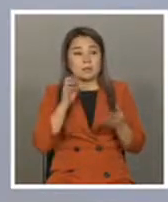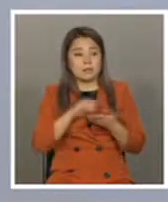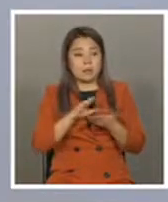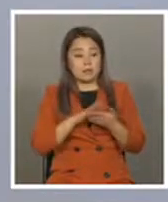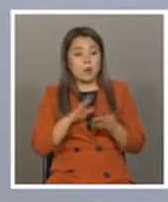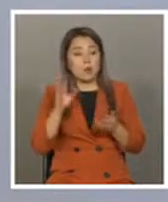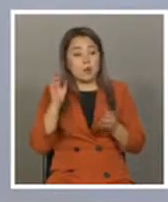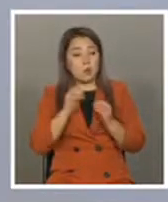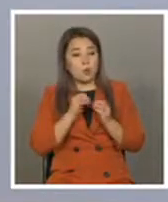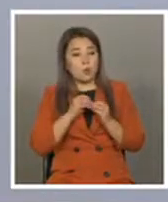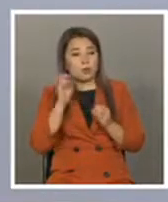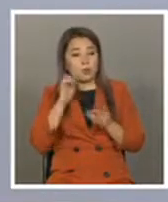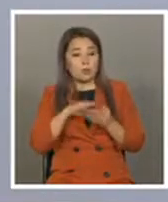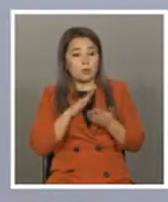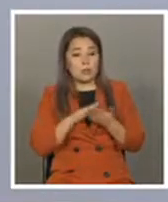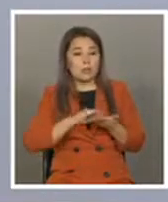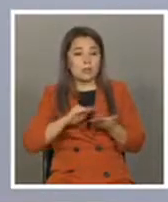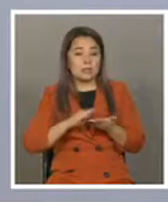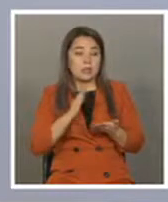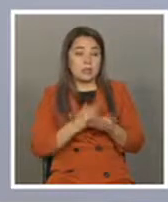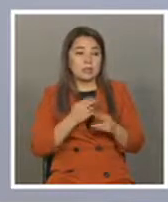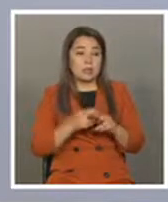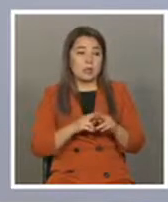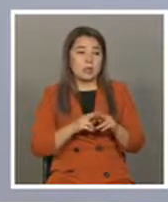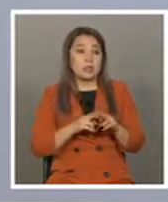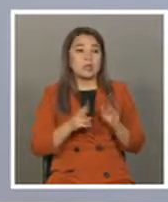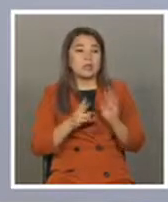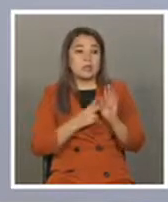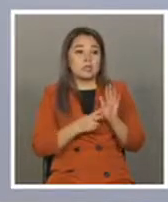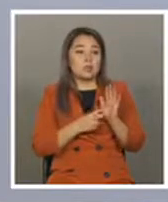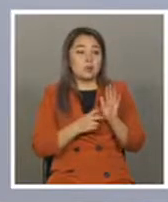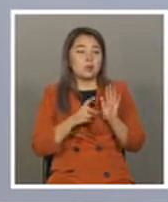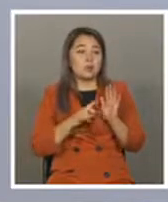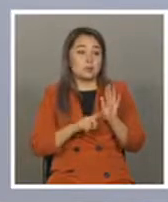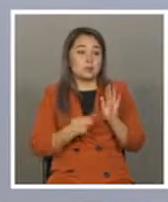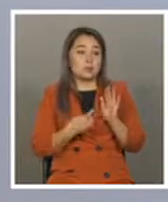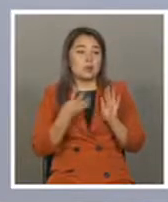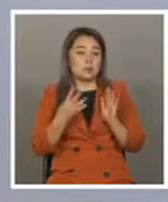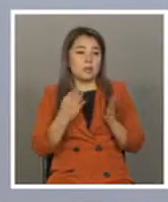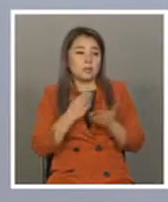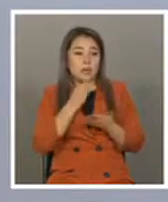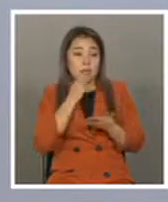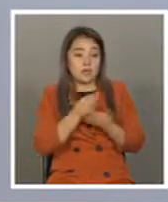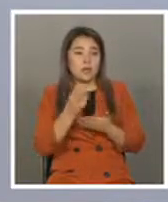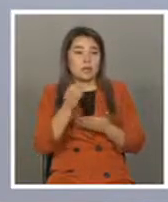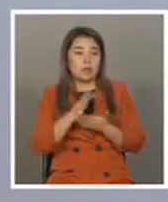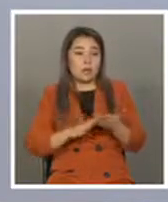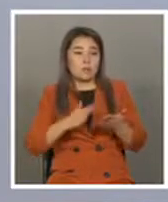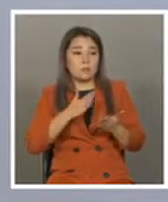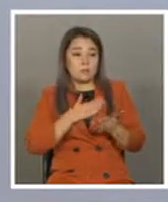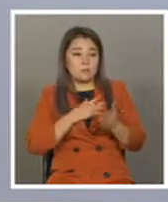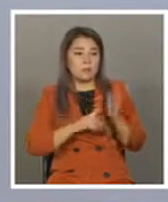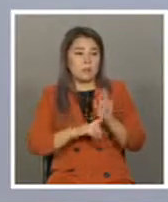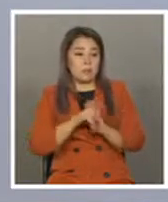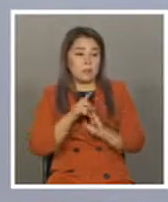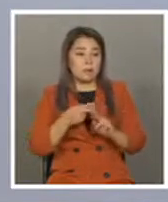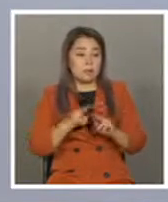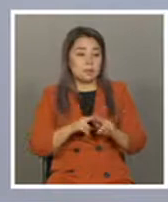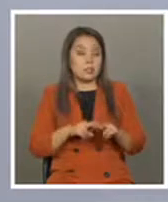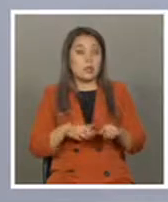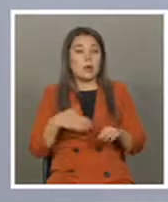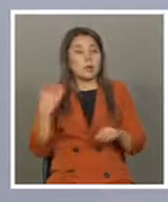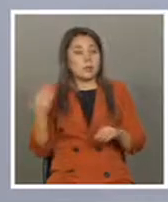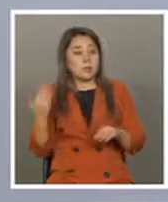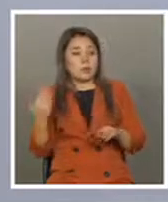10-дық бөлшектерін жазатын болсақ, ол 700,4 болады. Әрі қарай теңдеуді шешу үшін біз алдымен теңдеудің оң